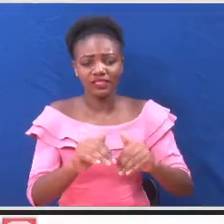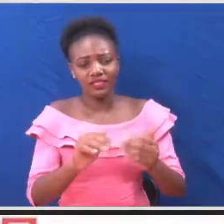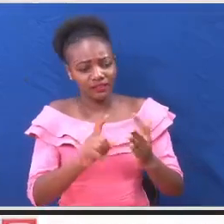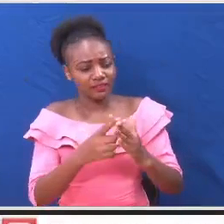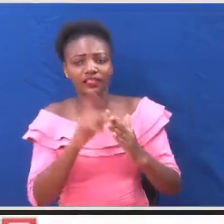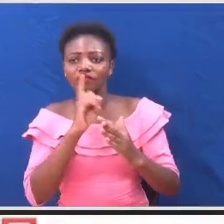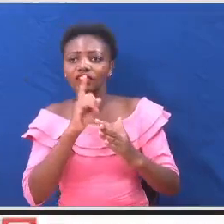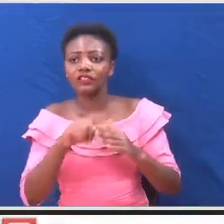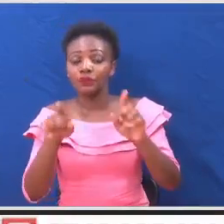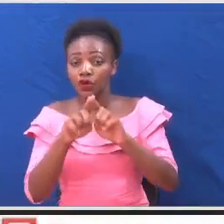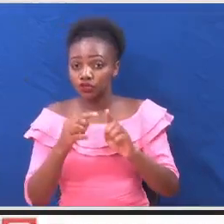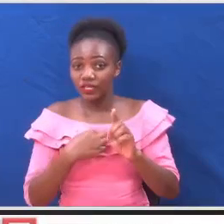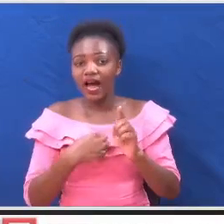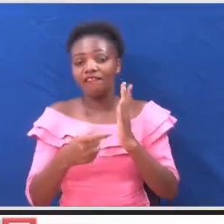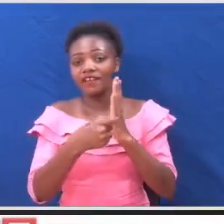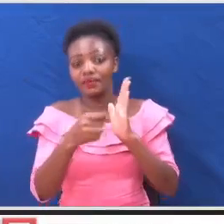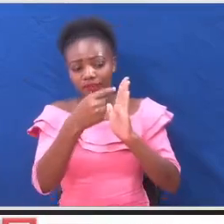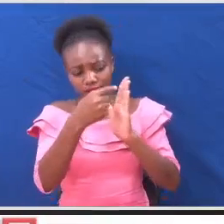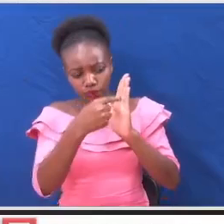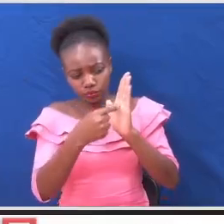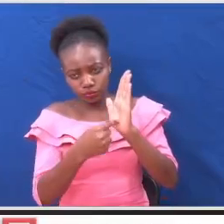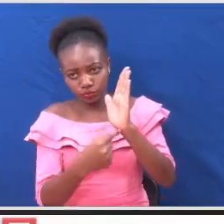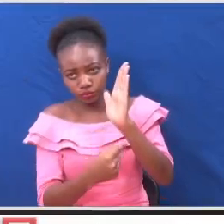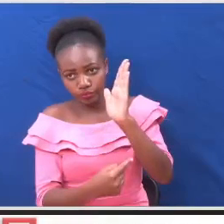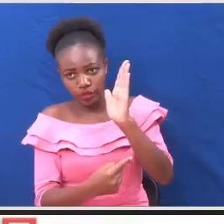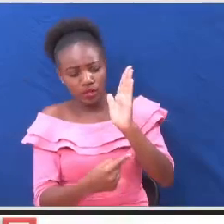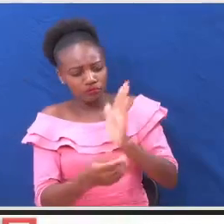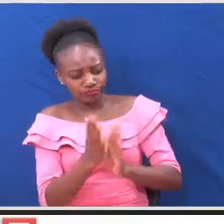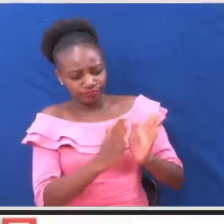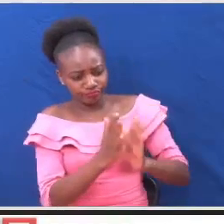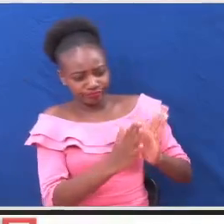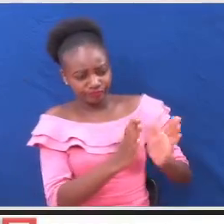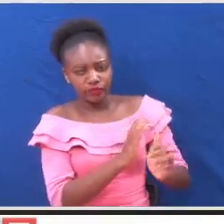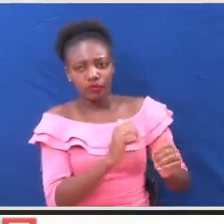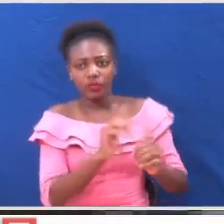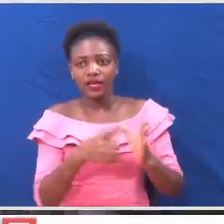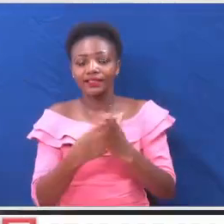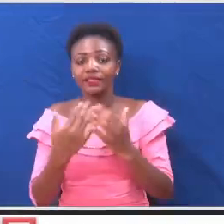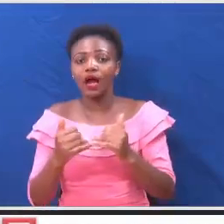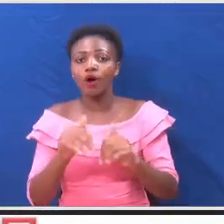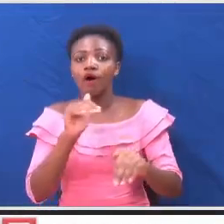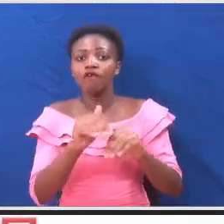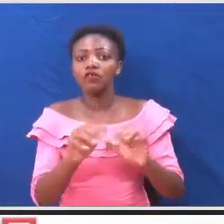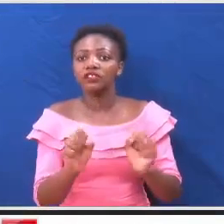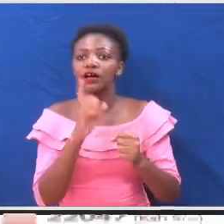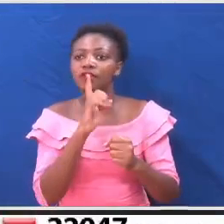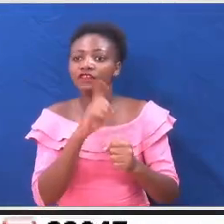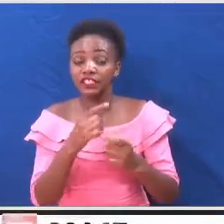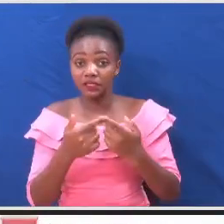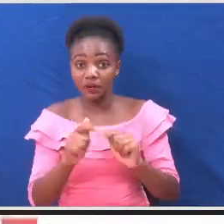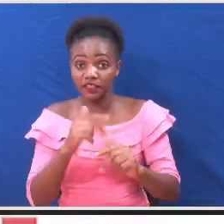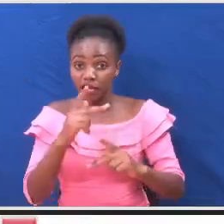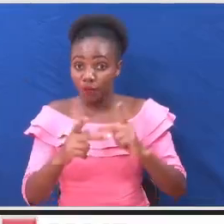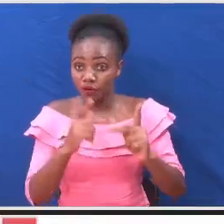wenye majina a mpaka da upande mmoja na Vile Vile kuelekea vivyo hivyo mpaka Za na Hivi Sasa kura zinaendelea kuhesabiwa kwa